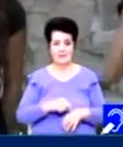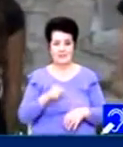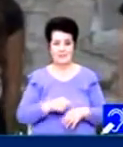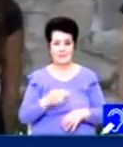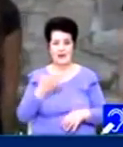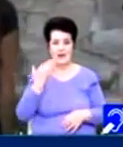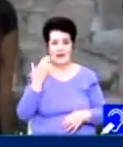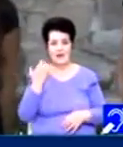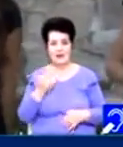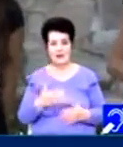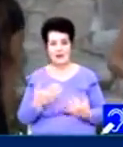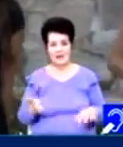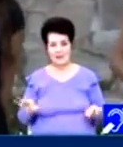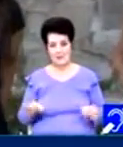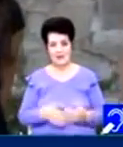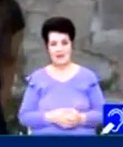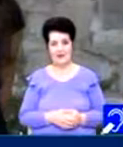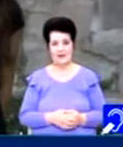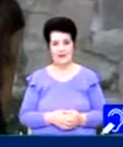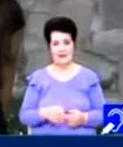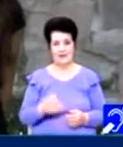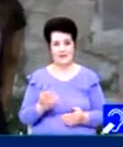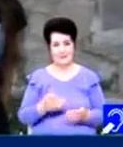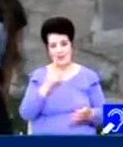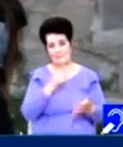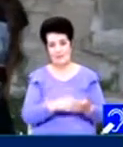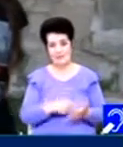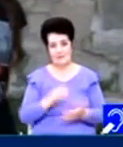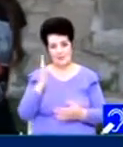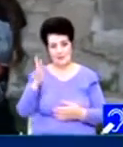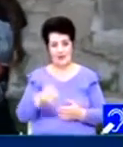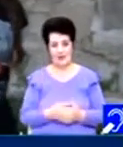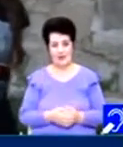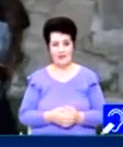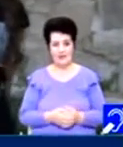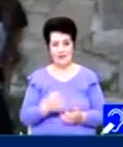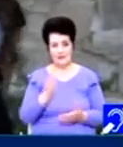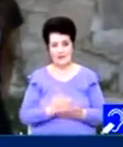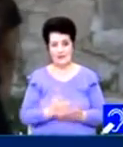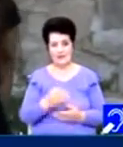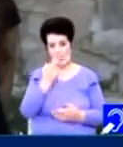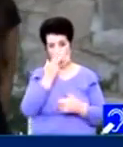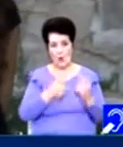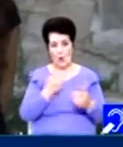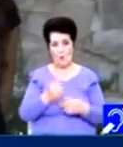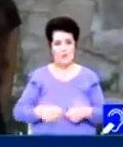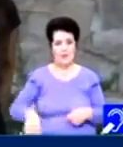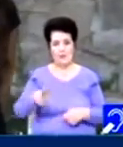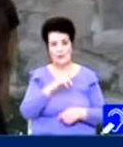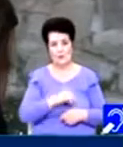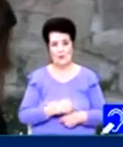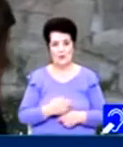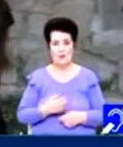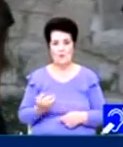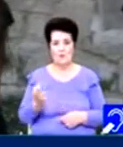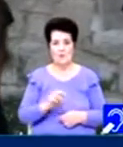și ne-am dorit să ajungem undeva departe, fiindcă este un hobby pentru toți. Nu venim